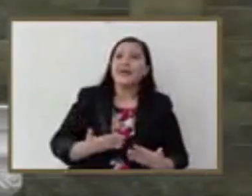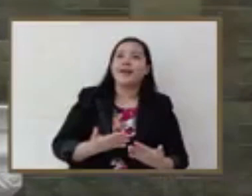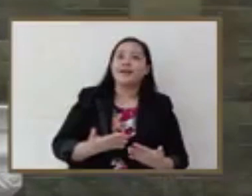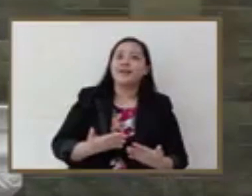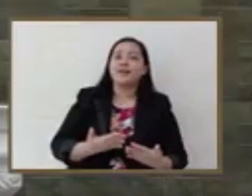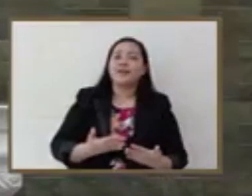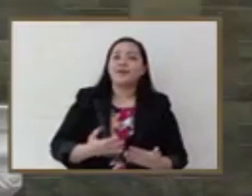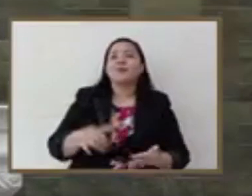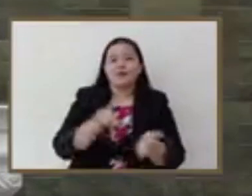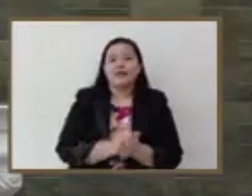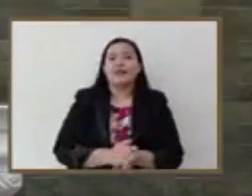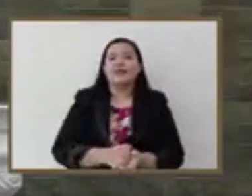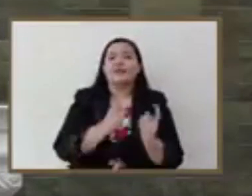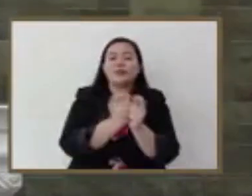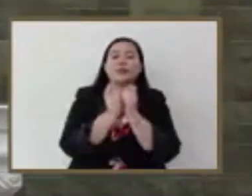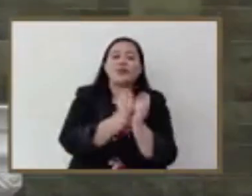galang.